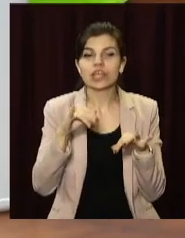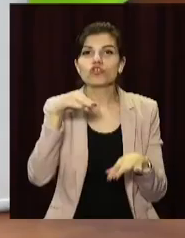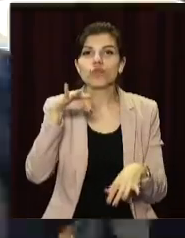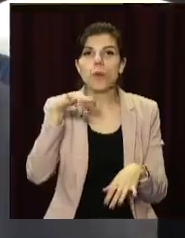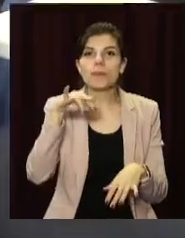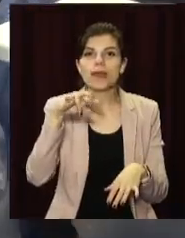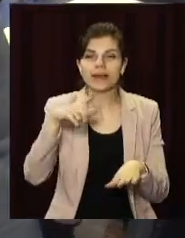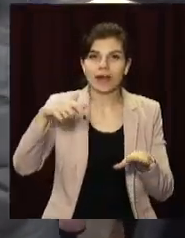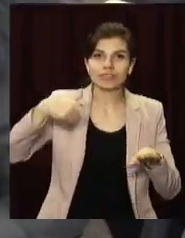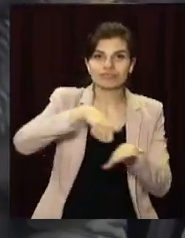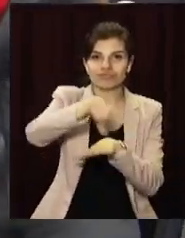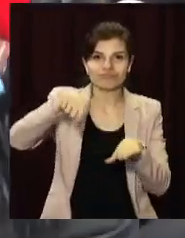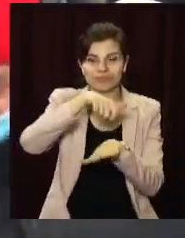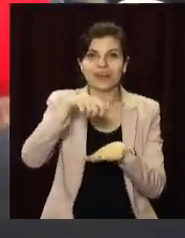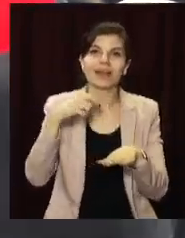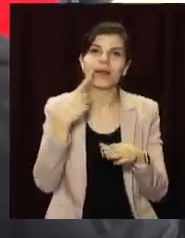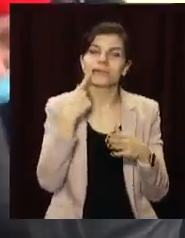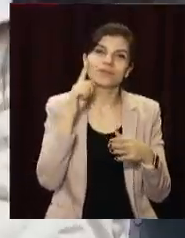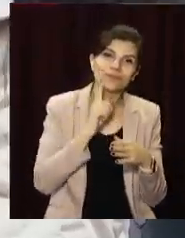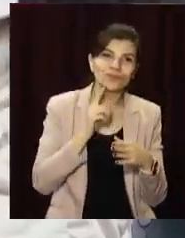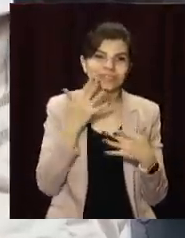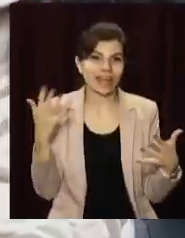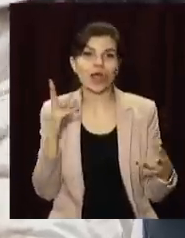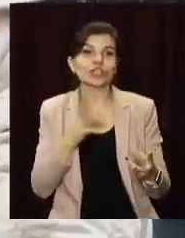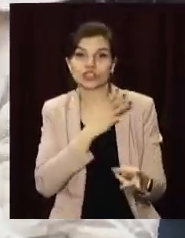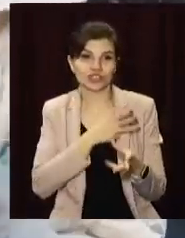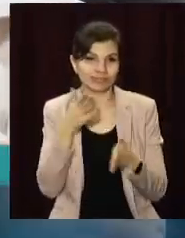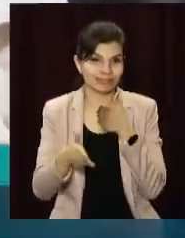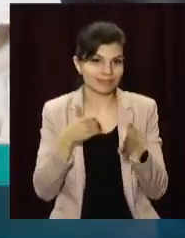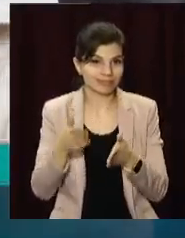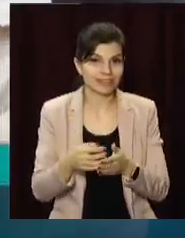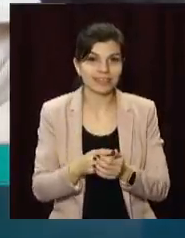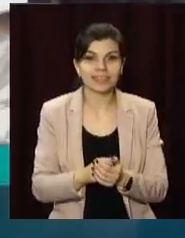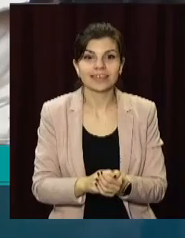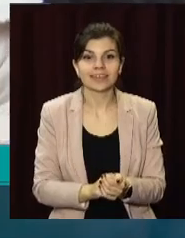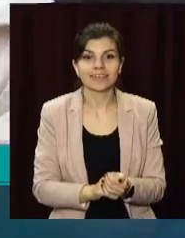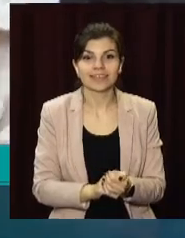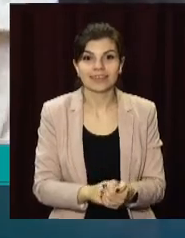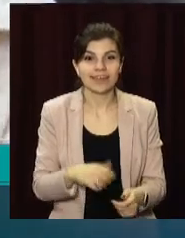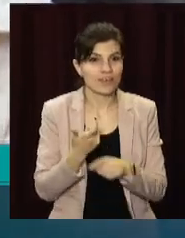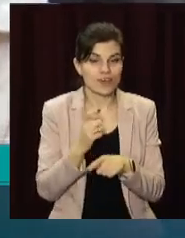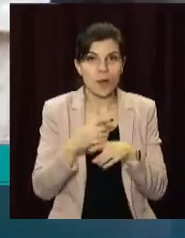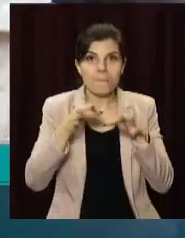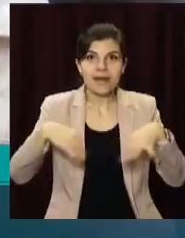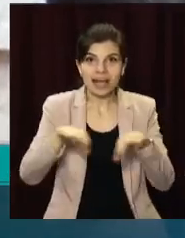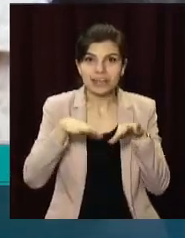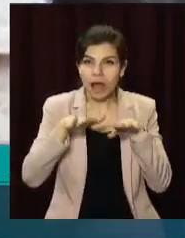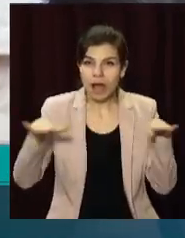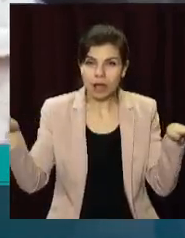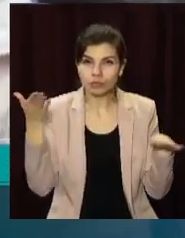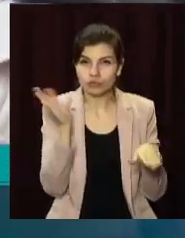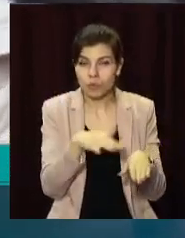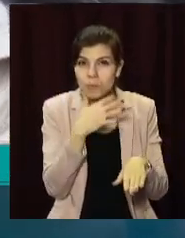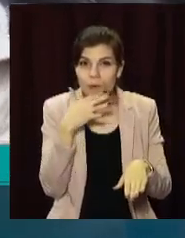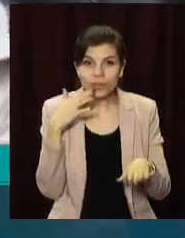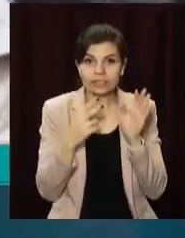Скуштувати шматочок рекорду змогли всі охочі. 880 млинців – це дуже багато. І